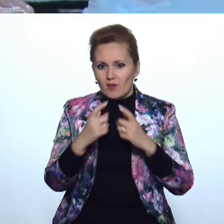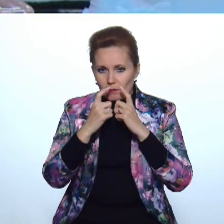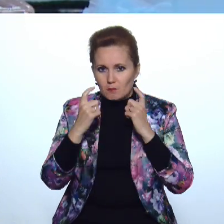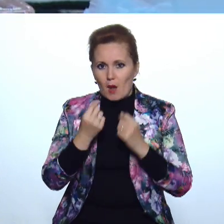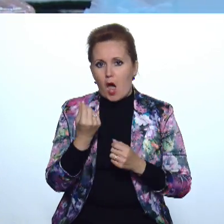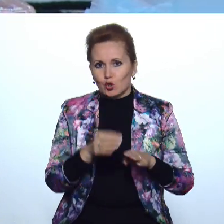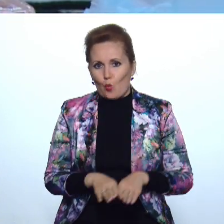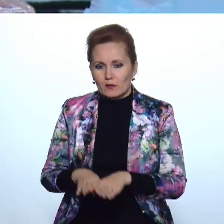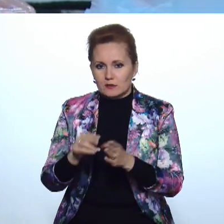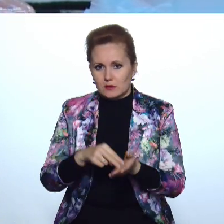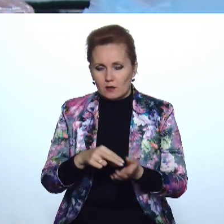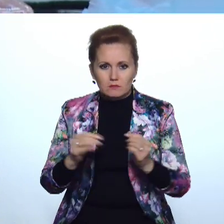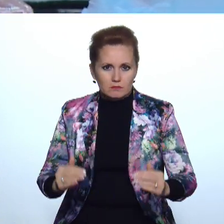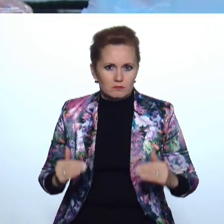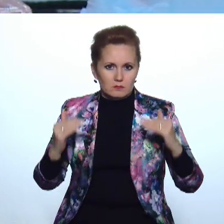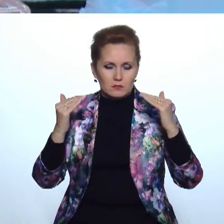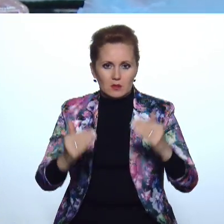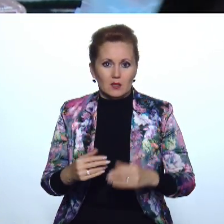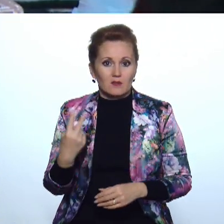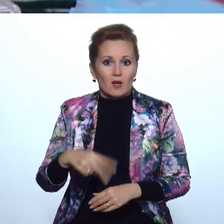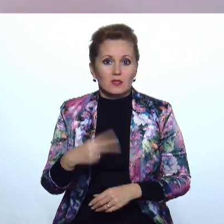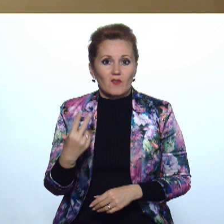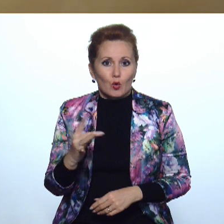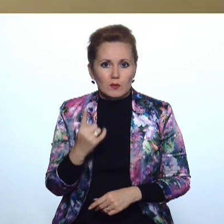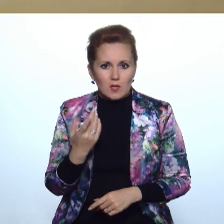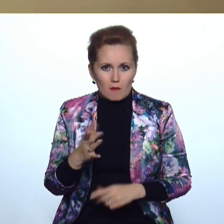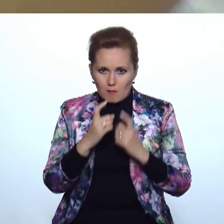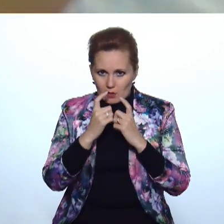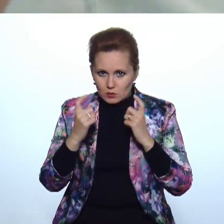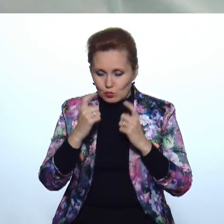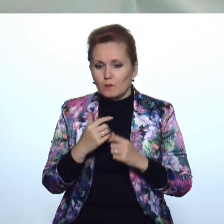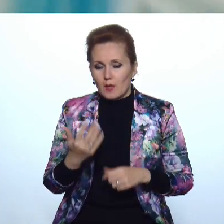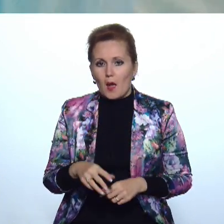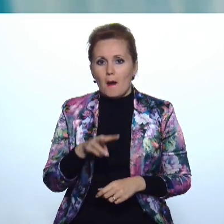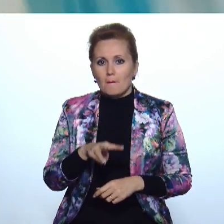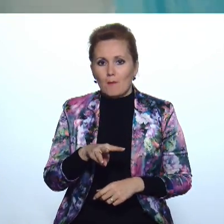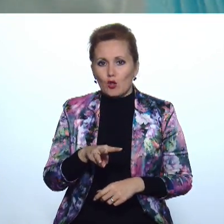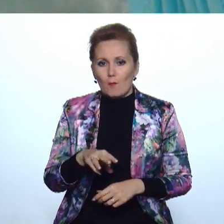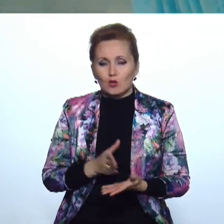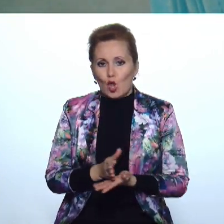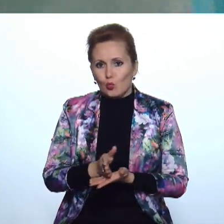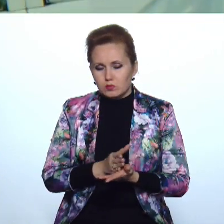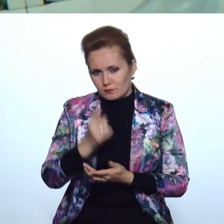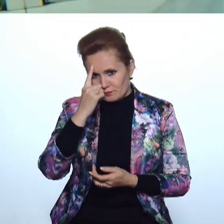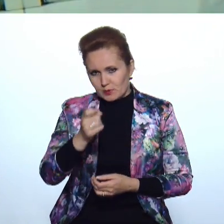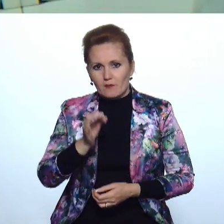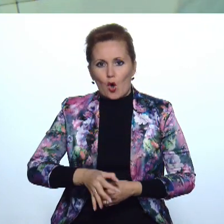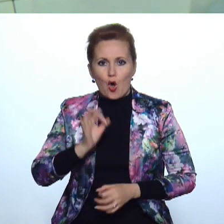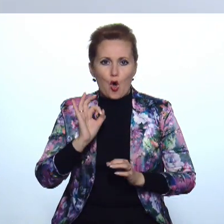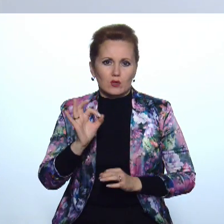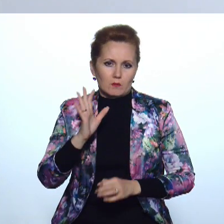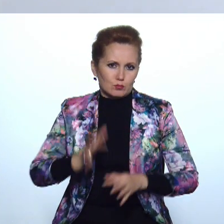по одной цене. При этом скачок цены составил 22 рубля. В антимонопольной службе рассчитывают, что в октябре суд вынесет